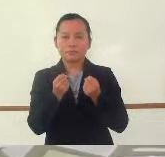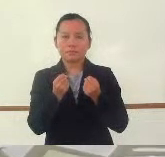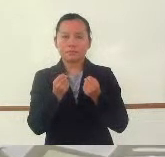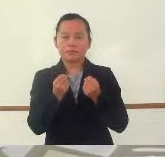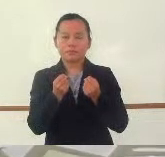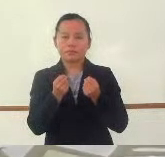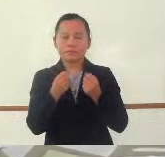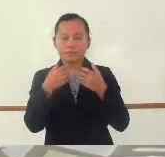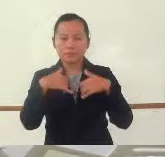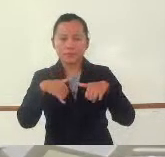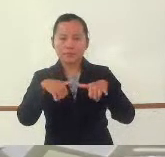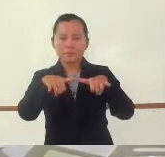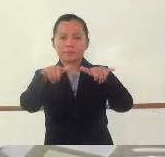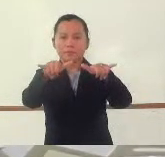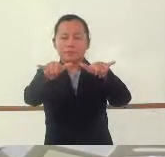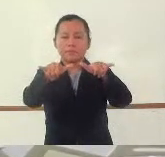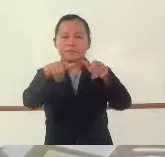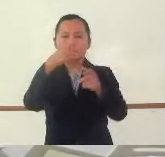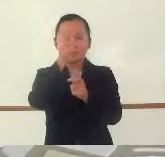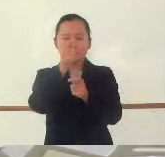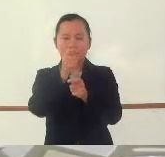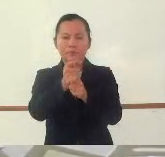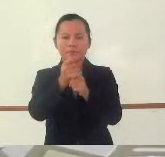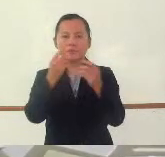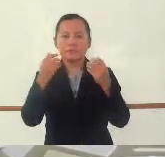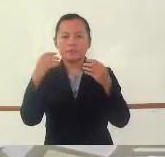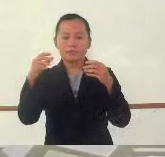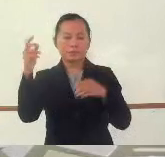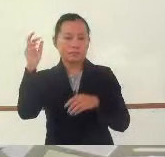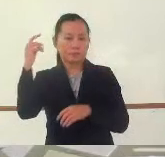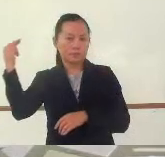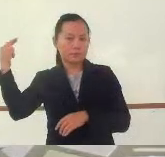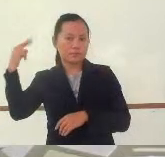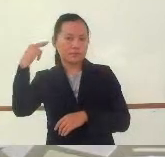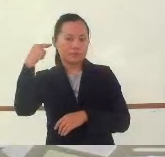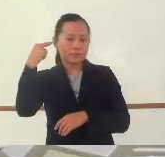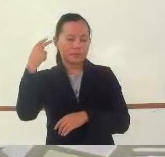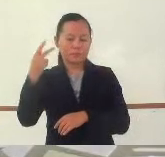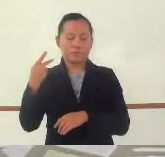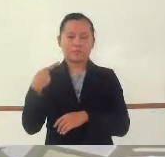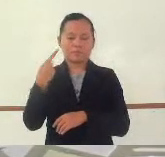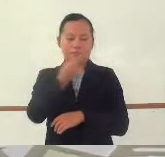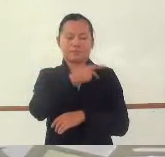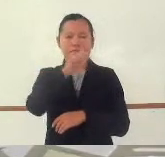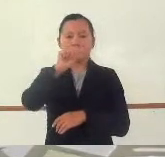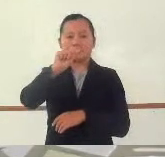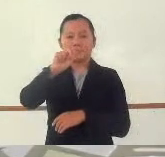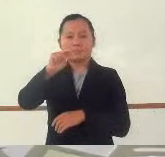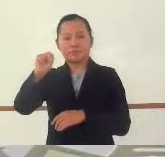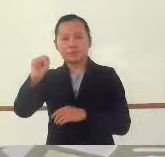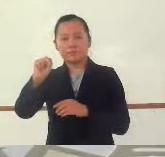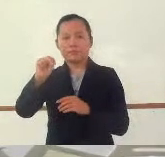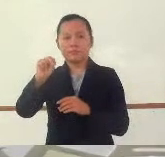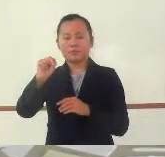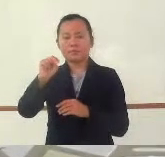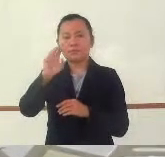kegitaan online, radio kegitaan online, khususnya dengan